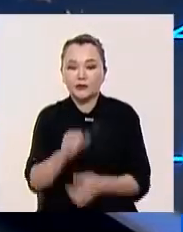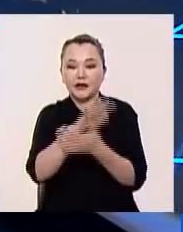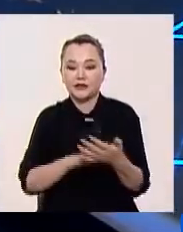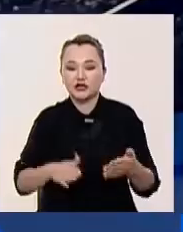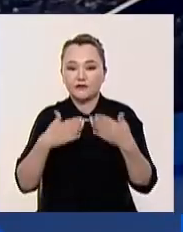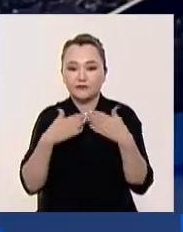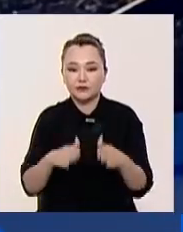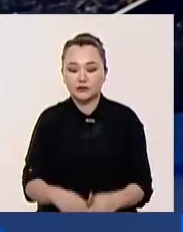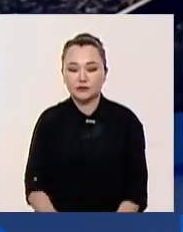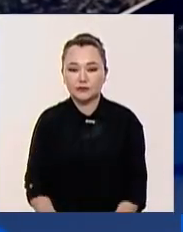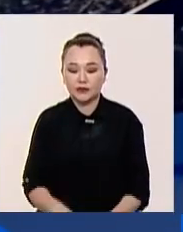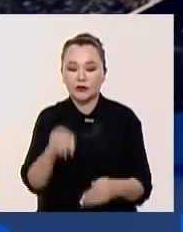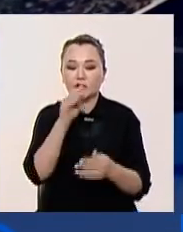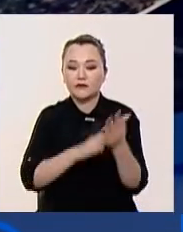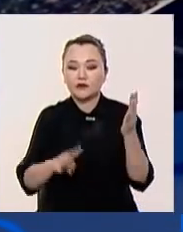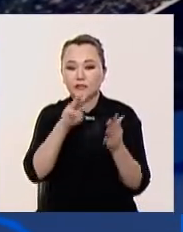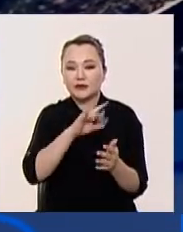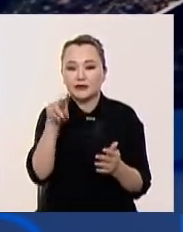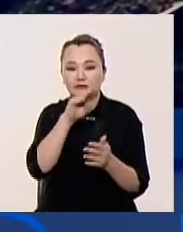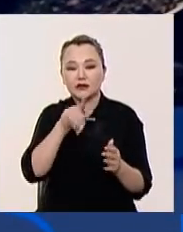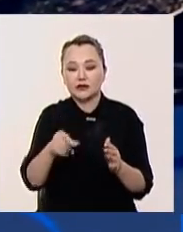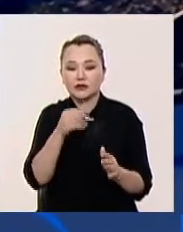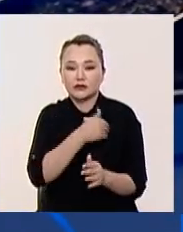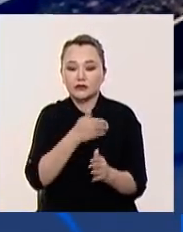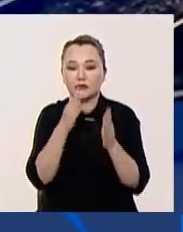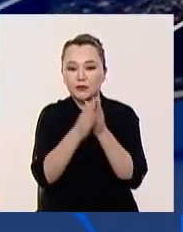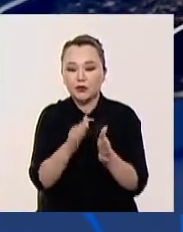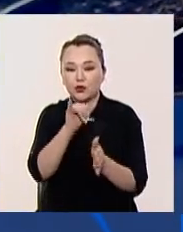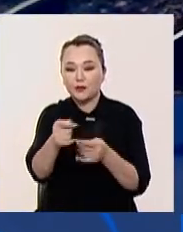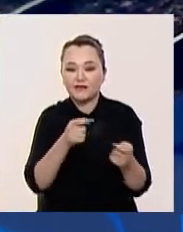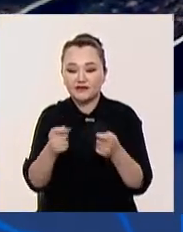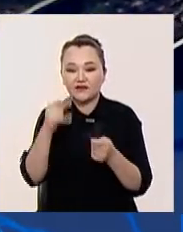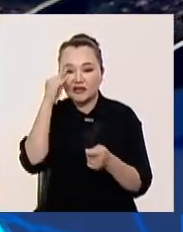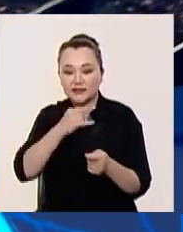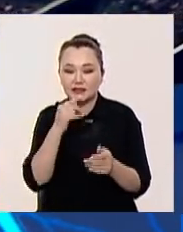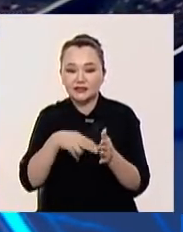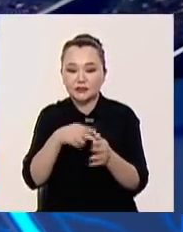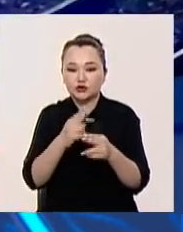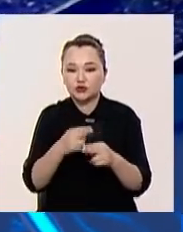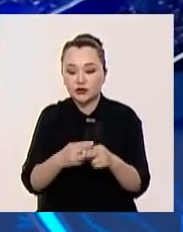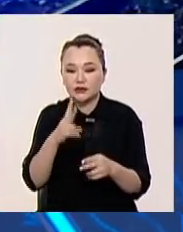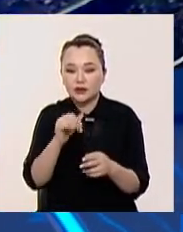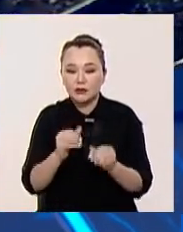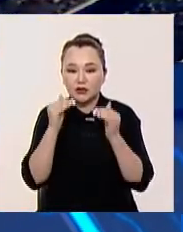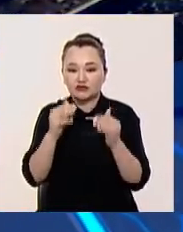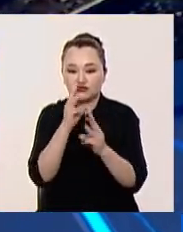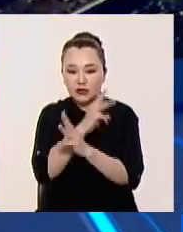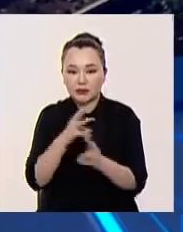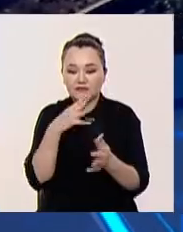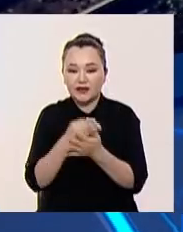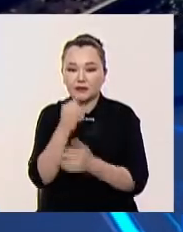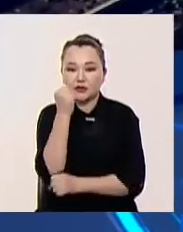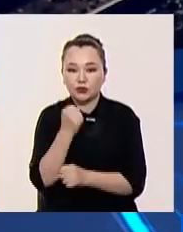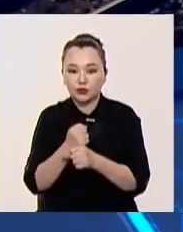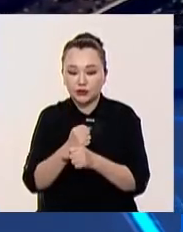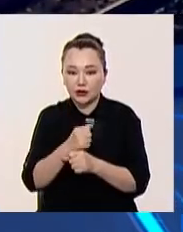Продолжаем Информбюро. 90 миллиардов тенге намерены попросить у правительства в Казахстан Темир Жулы на повышение зарплат своим